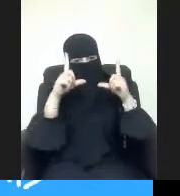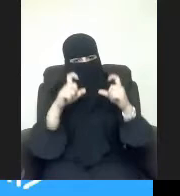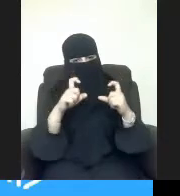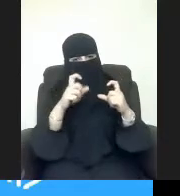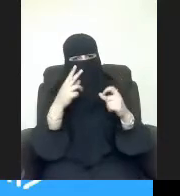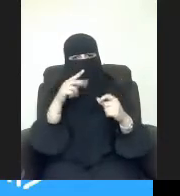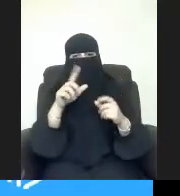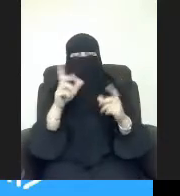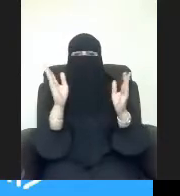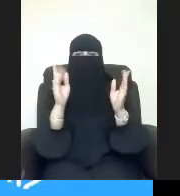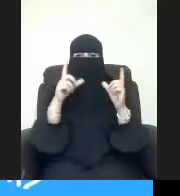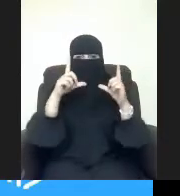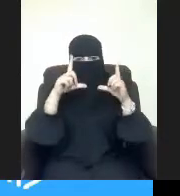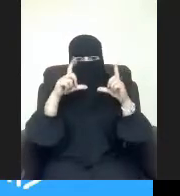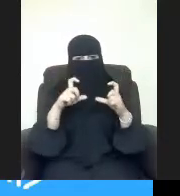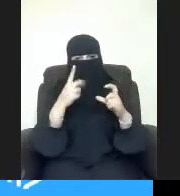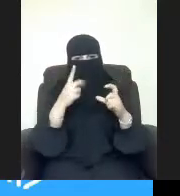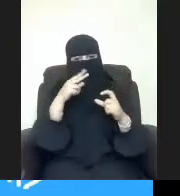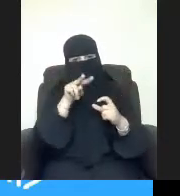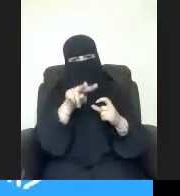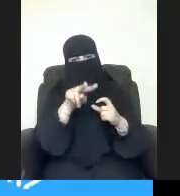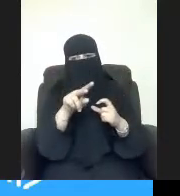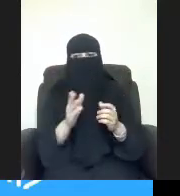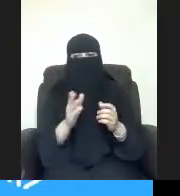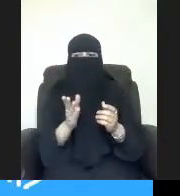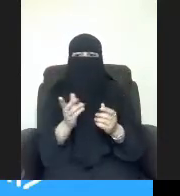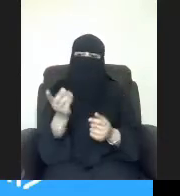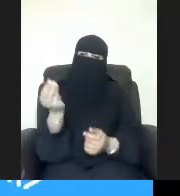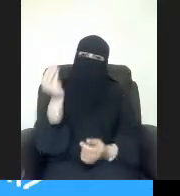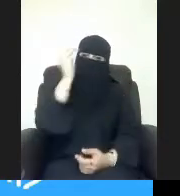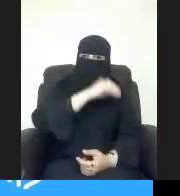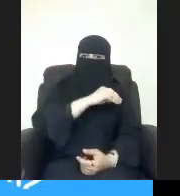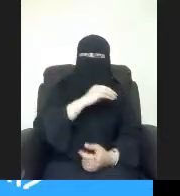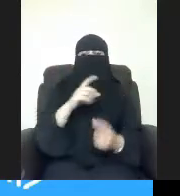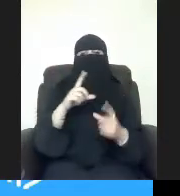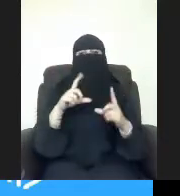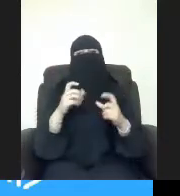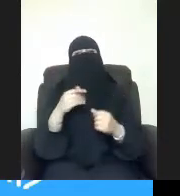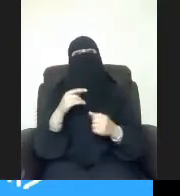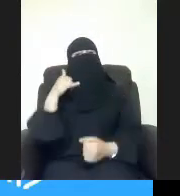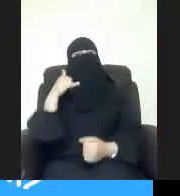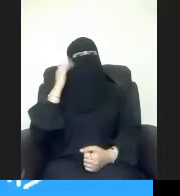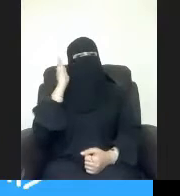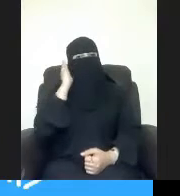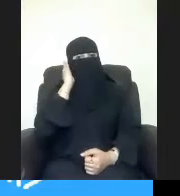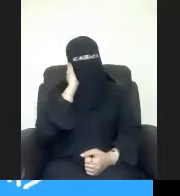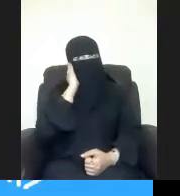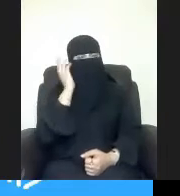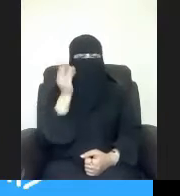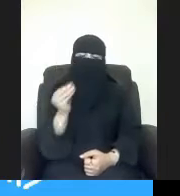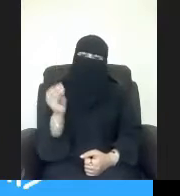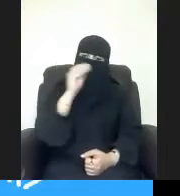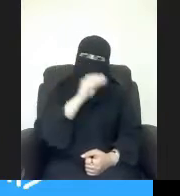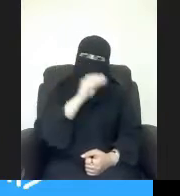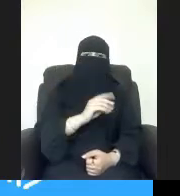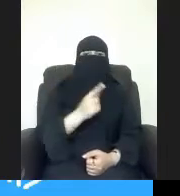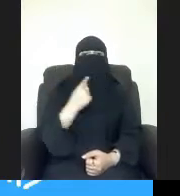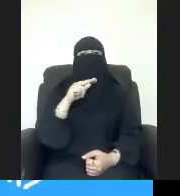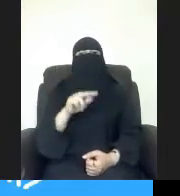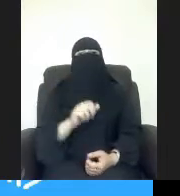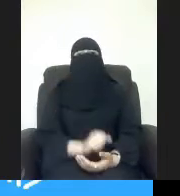سكان الكيو آر وتجد العرض عندك على جوالك. أسأل الله سبحانه وتعالى أن يكون وفقت في ذلك. وأقول